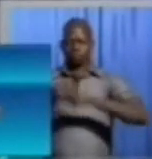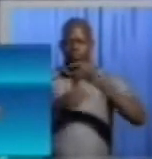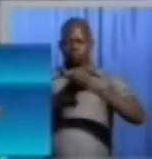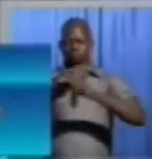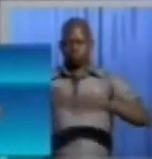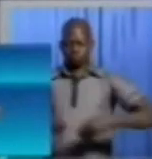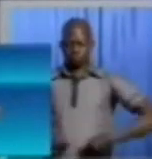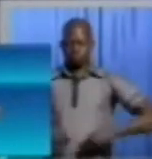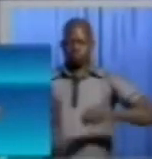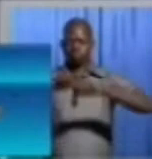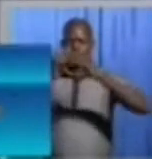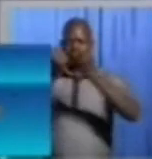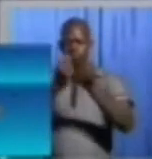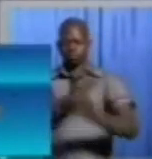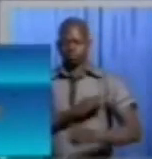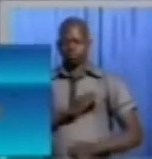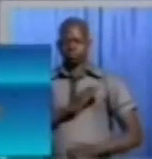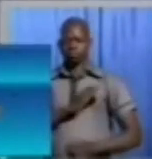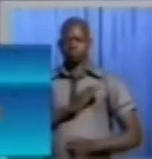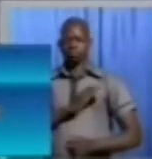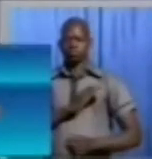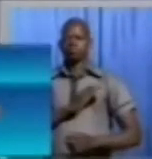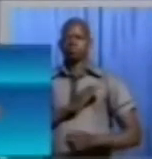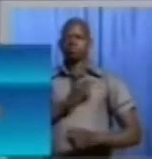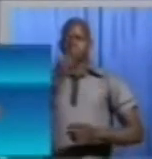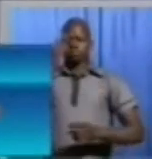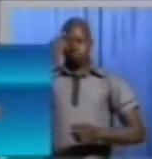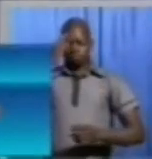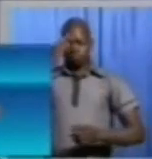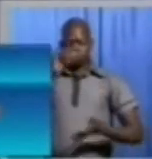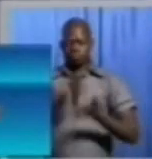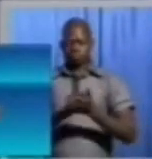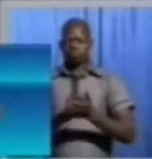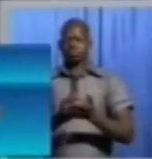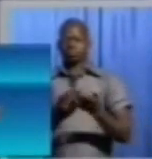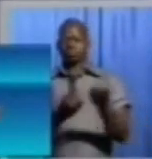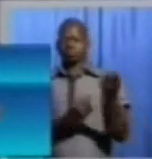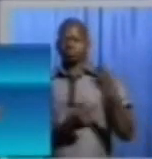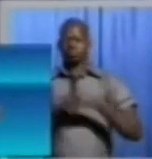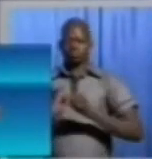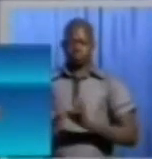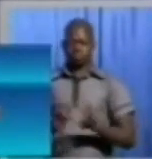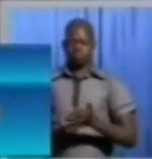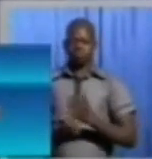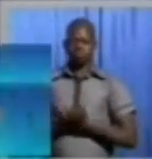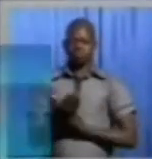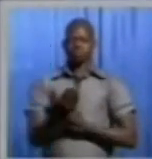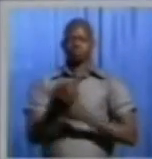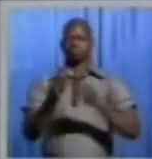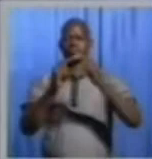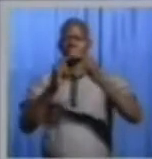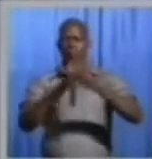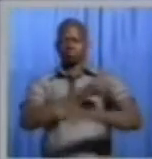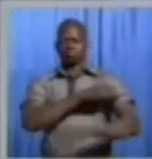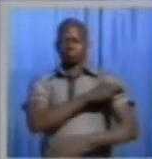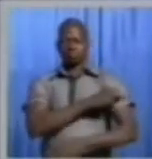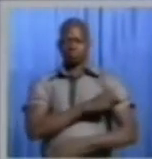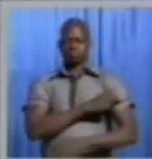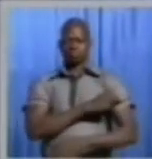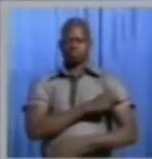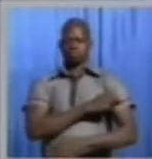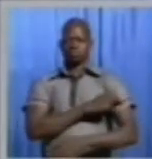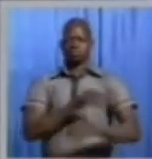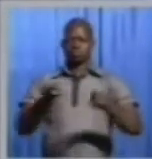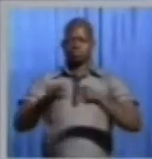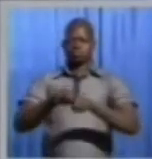association citoyenne, et pour ceux qui sont venus faire ce matin au niveau du CHU Charles de Gaulle. Comme